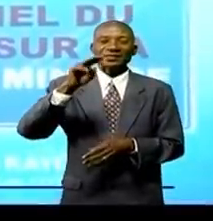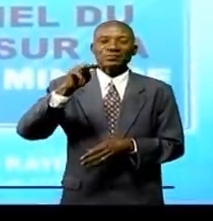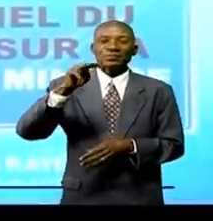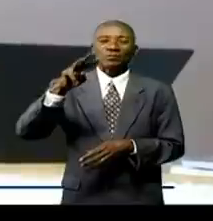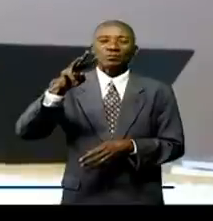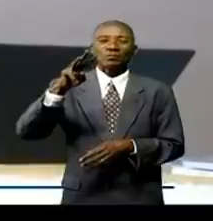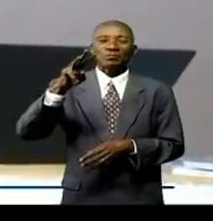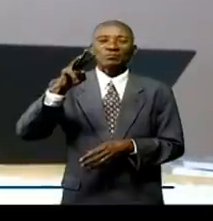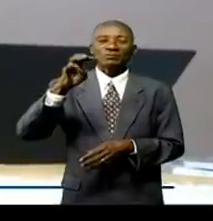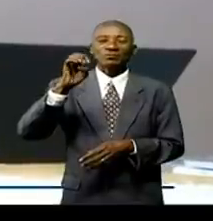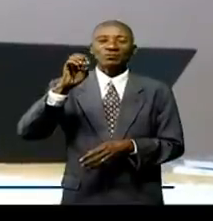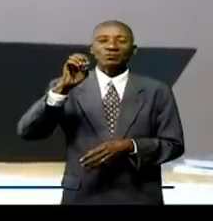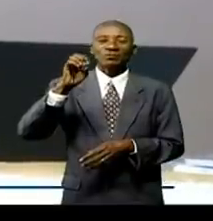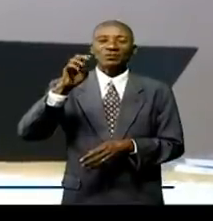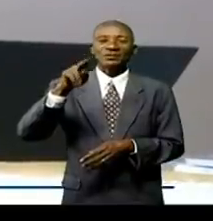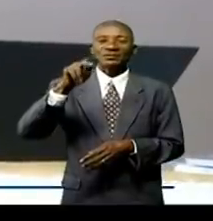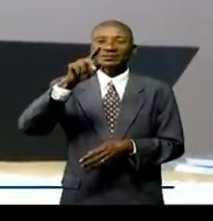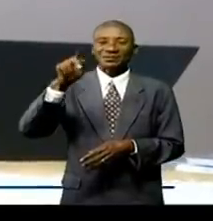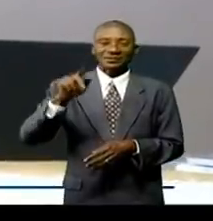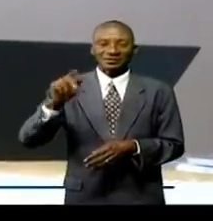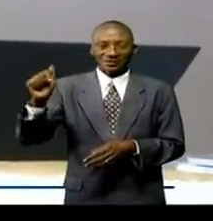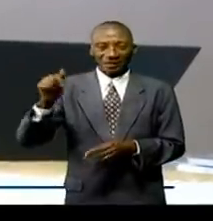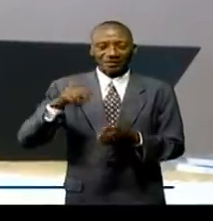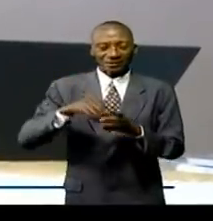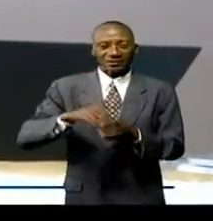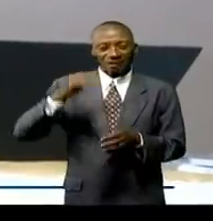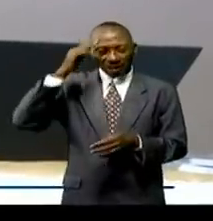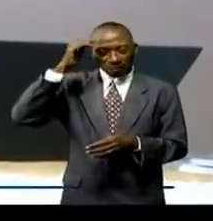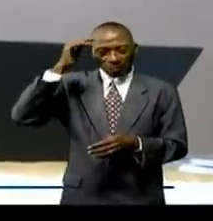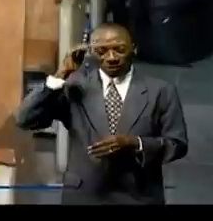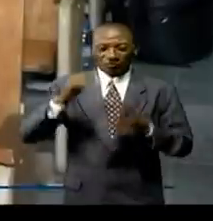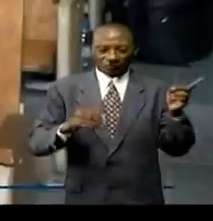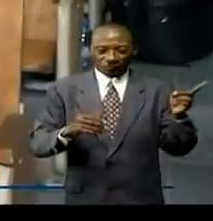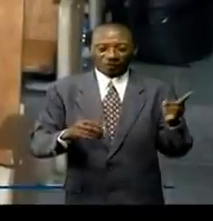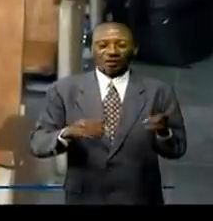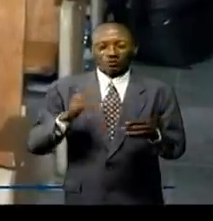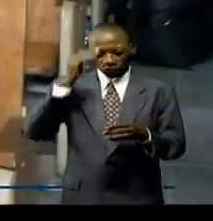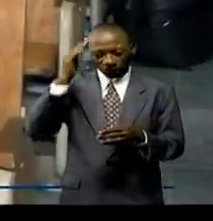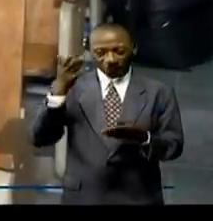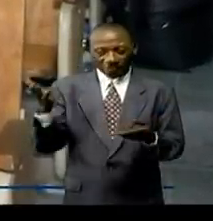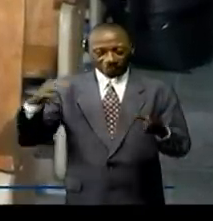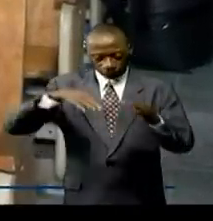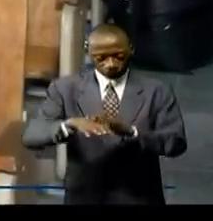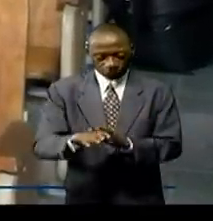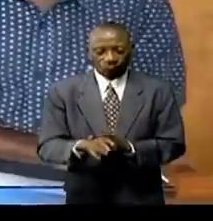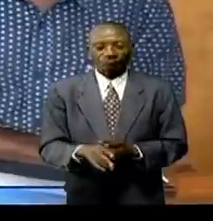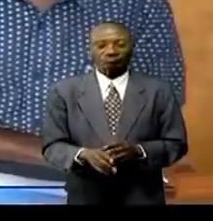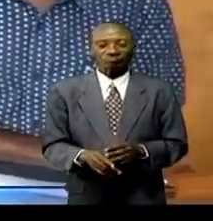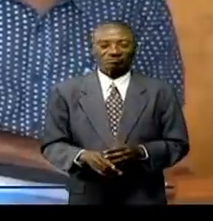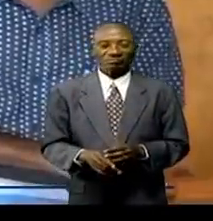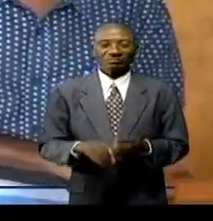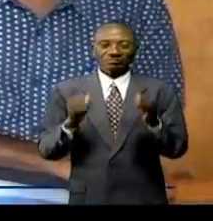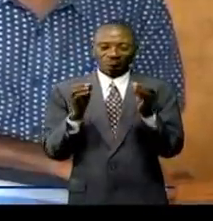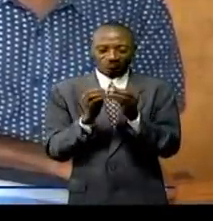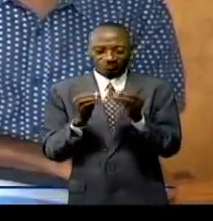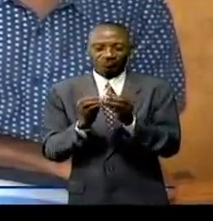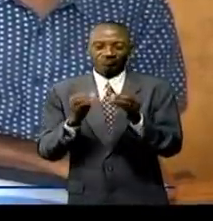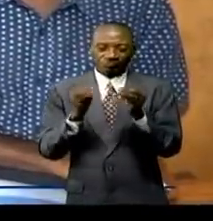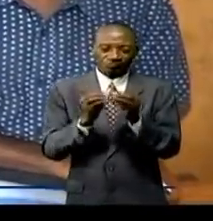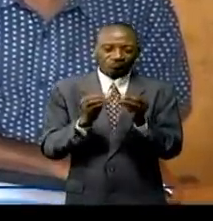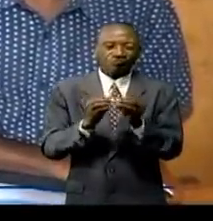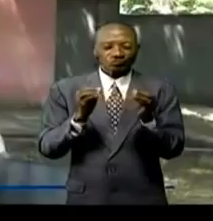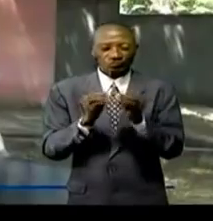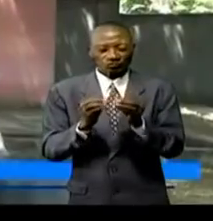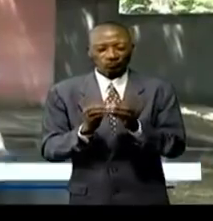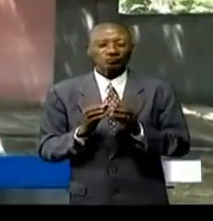Mongafula. Sur place, il a partagé et vulgarisé le processus ITIE, une réflexion très appréciée et encouragée. Le